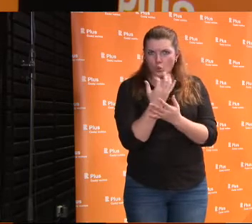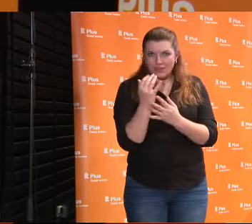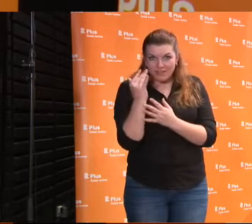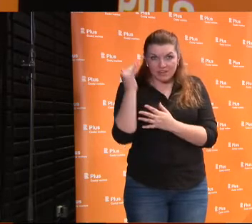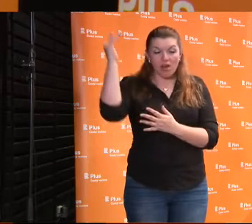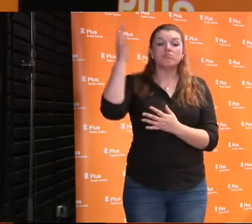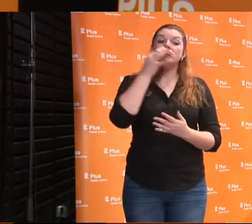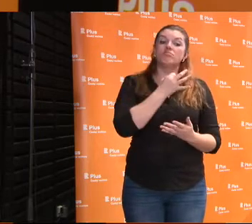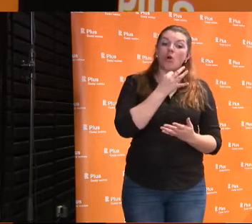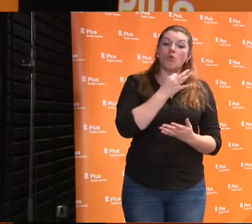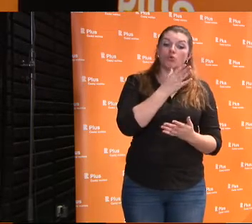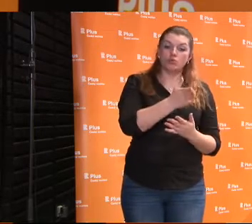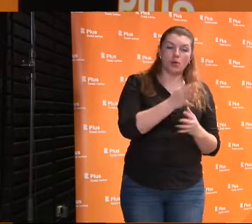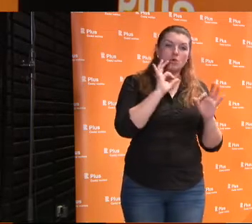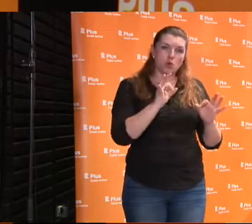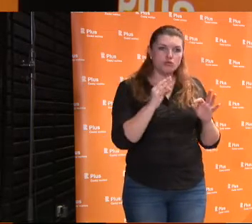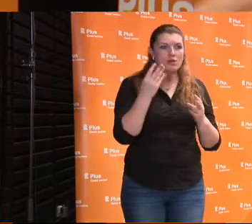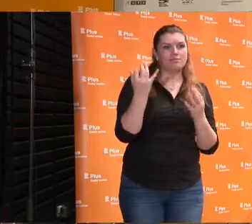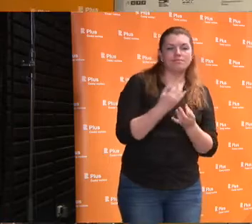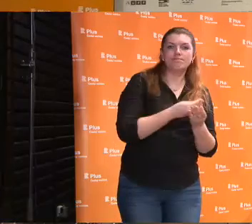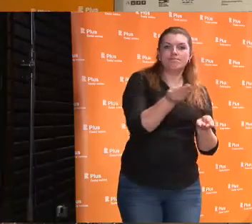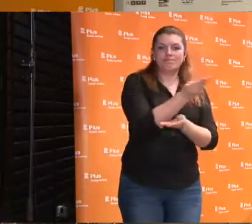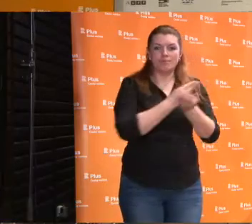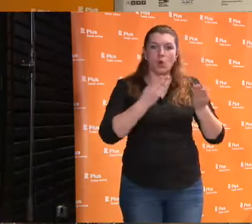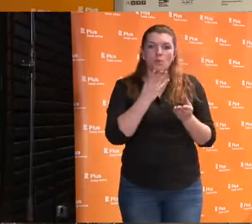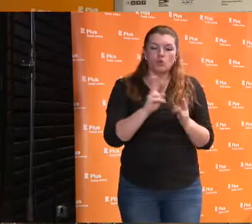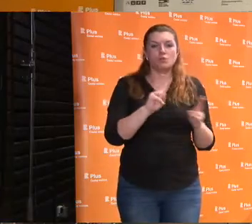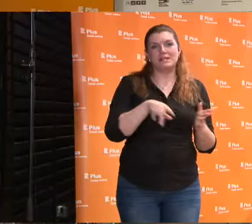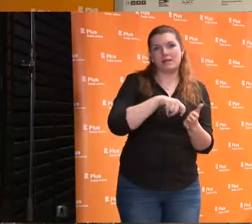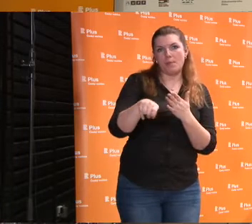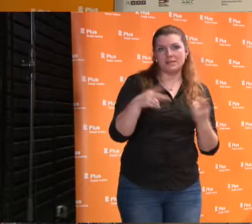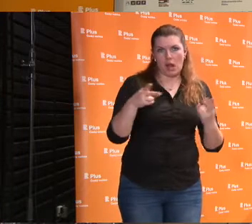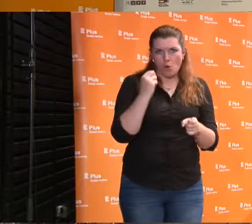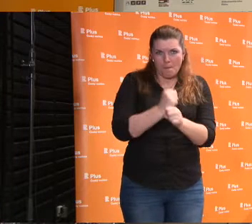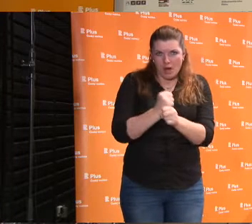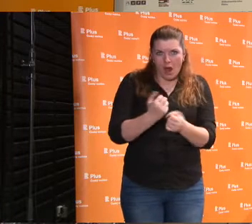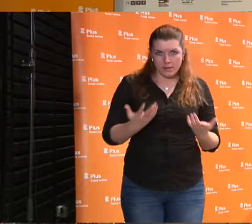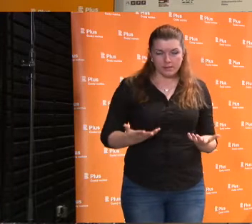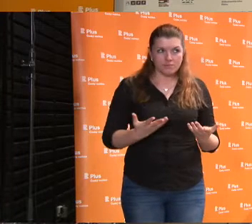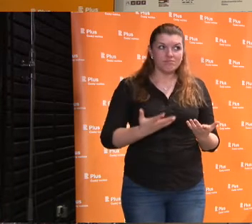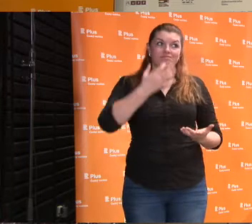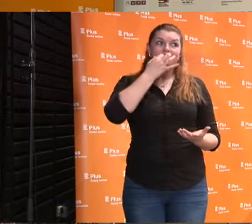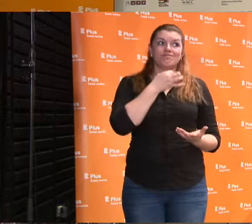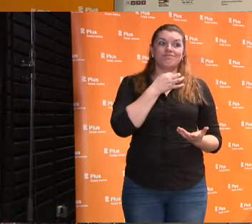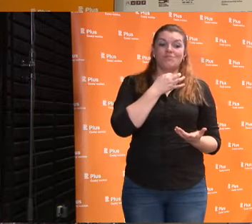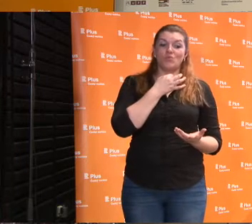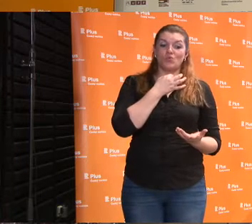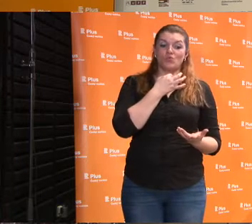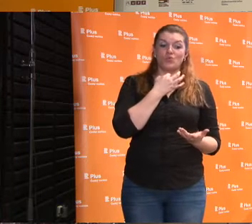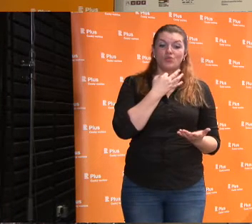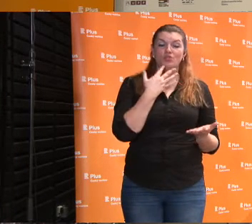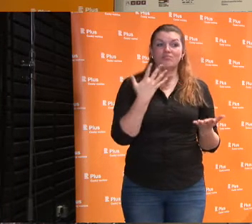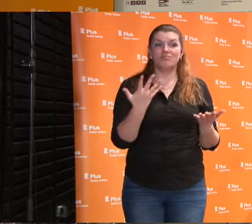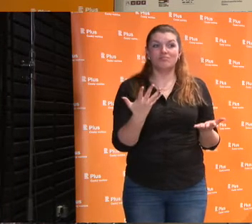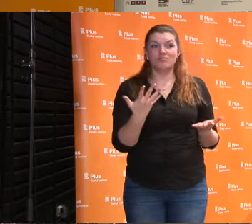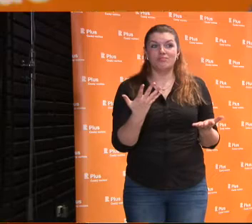budeme dobře redistribuovat prostředky, tak může být zároveň zaplacena jako práce. Pokud se podíváme ještě na to, co vlastně,